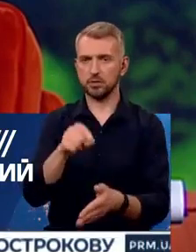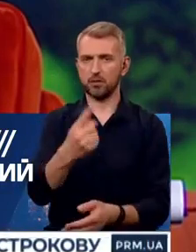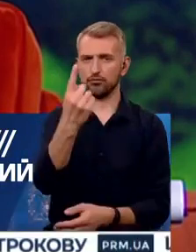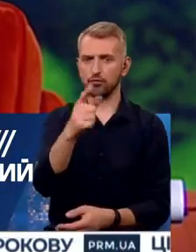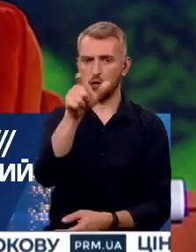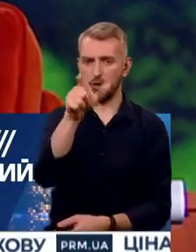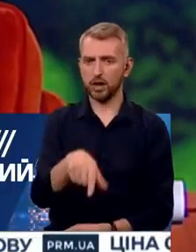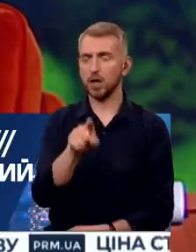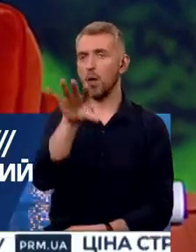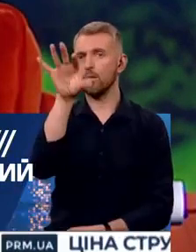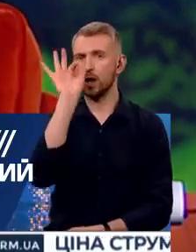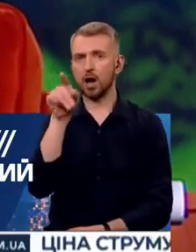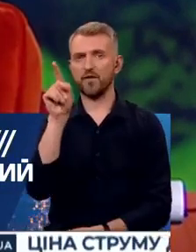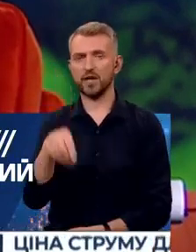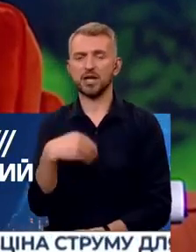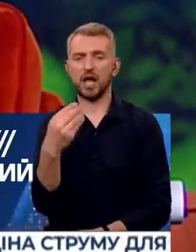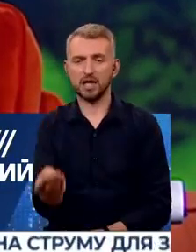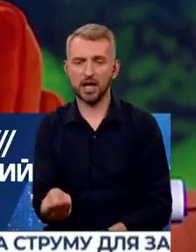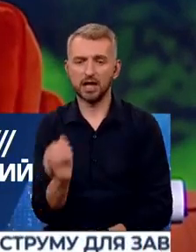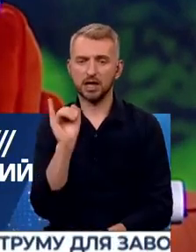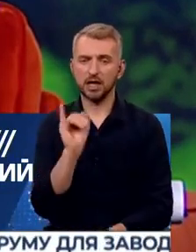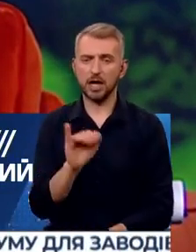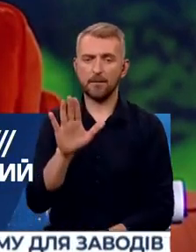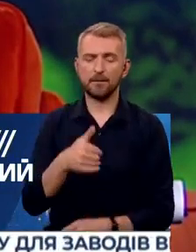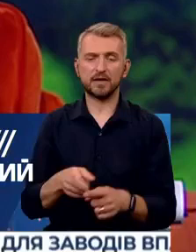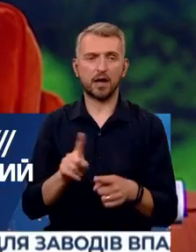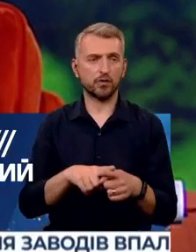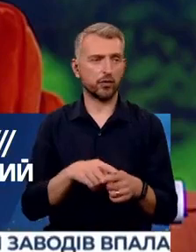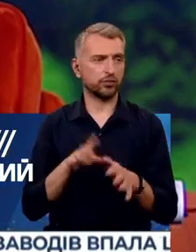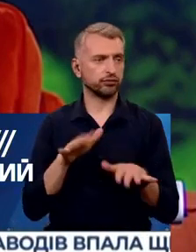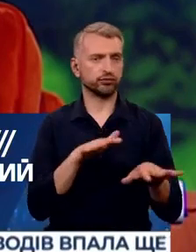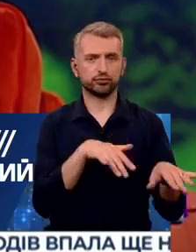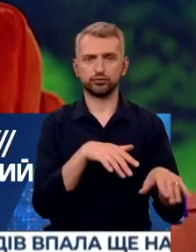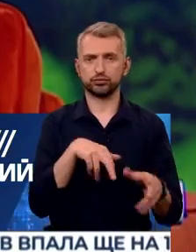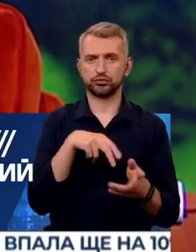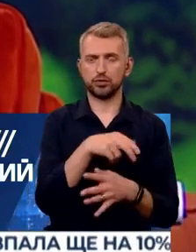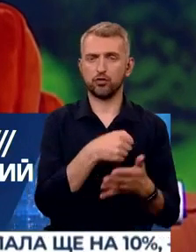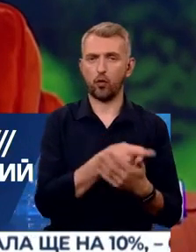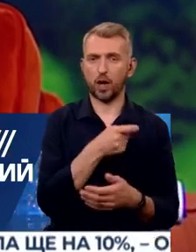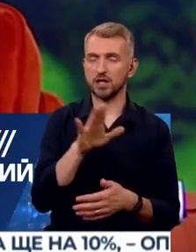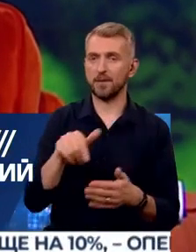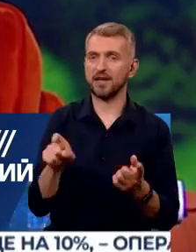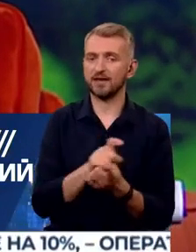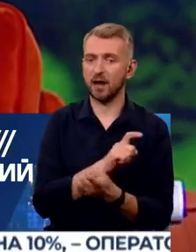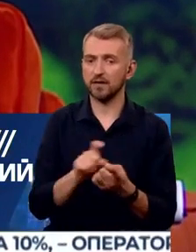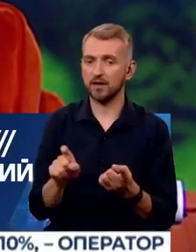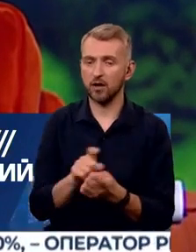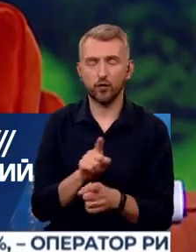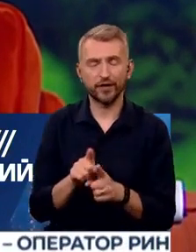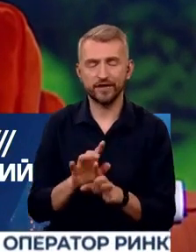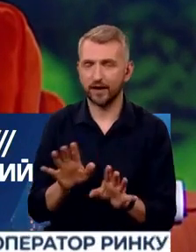ти обираєш, він тобі дає, і після цього йдеш до каси. Після скандалу не